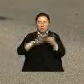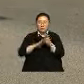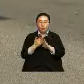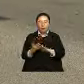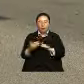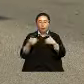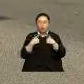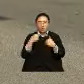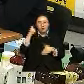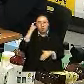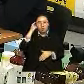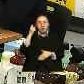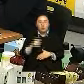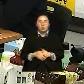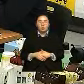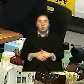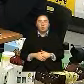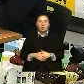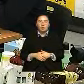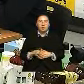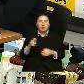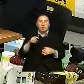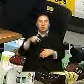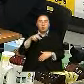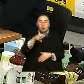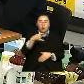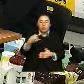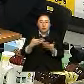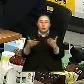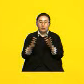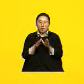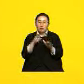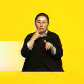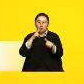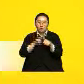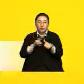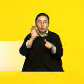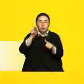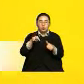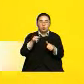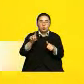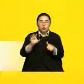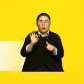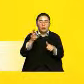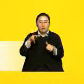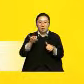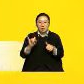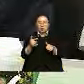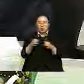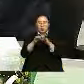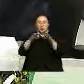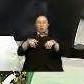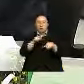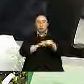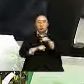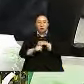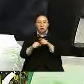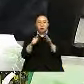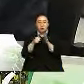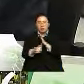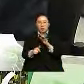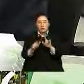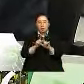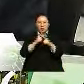물결들이 필요하다고 생각합니다. 정의당의 첫 도전이라는 타이틀을 짊어진 유상진 후보. 그동안 적극적으로 나서지